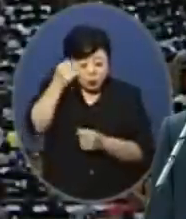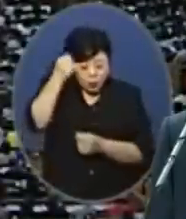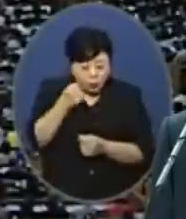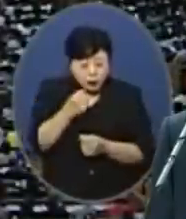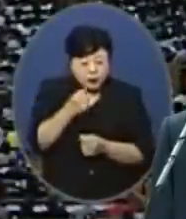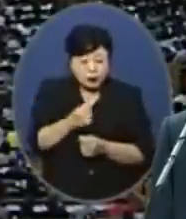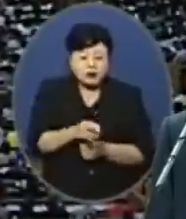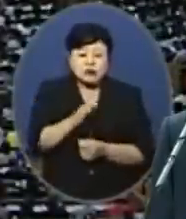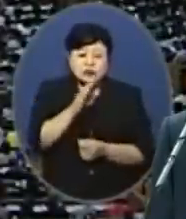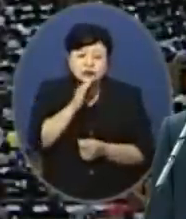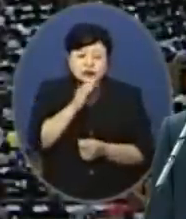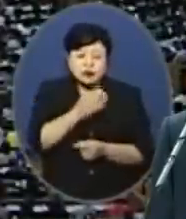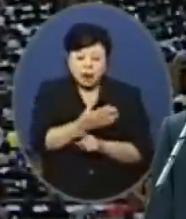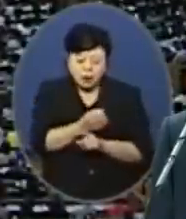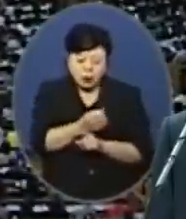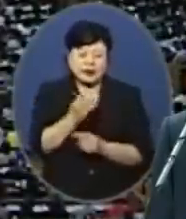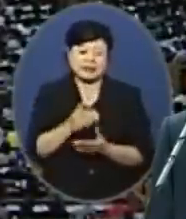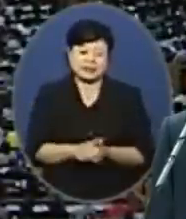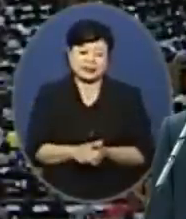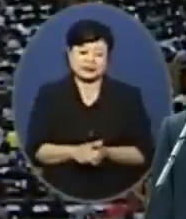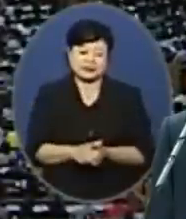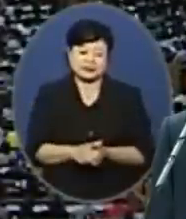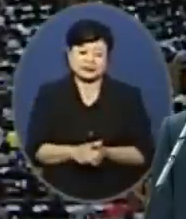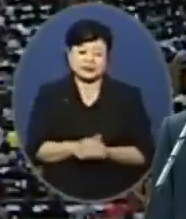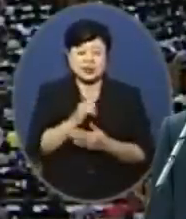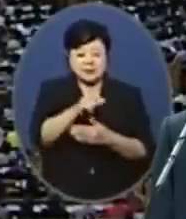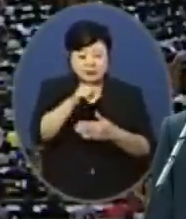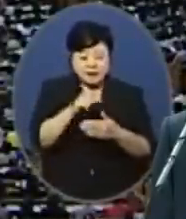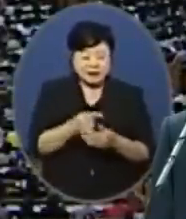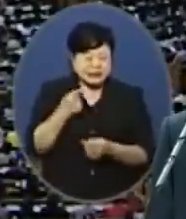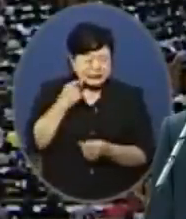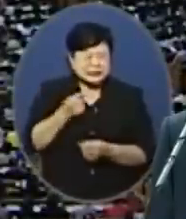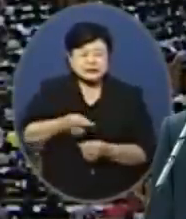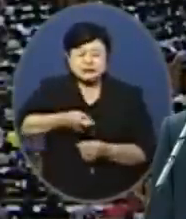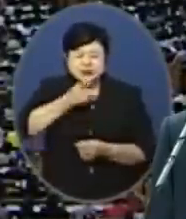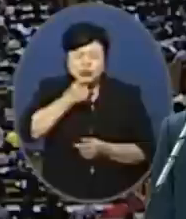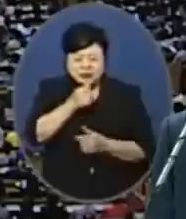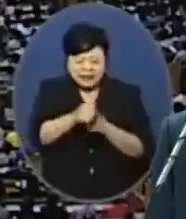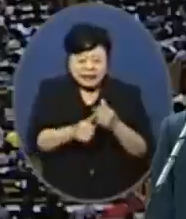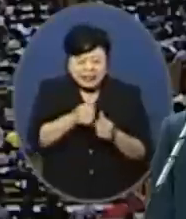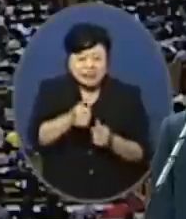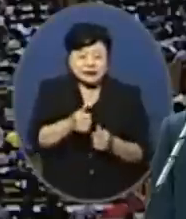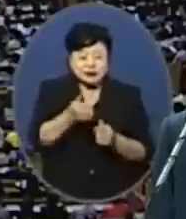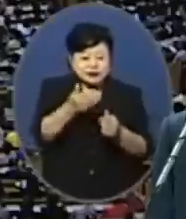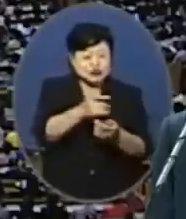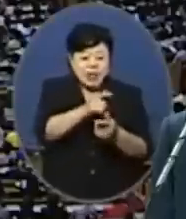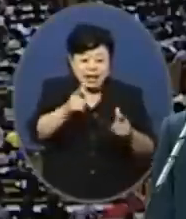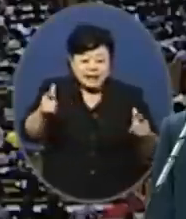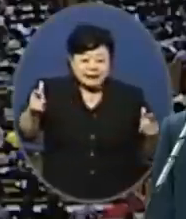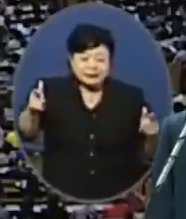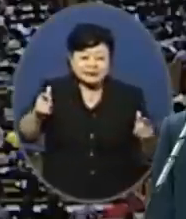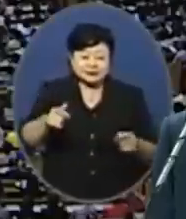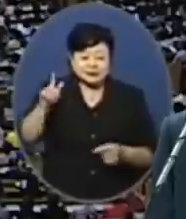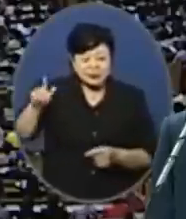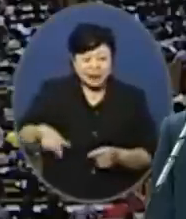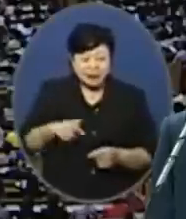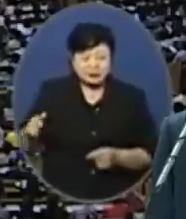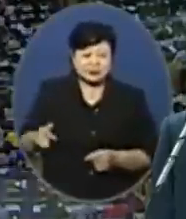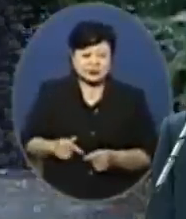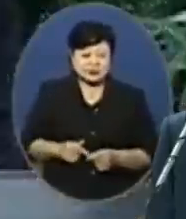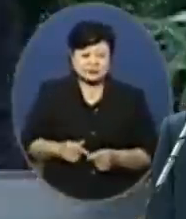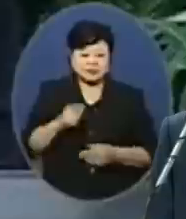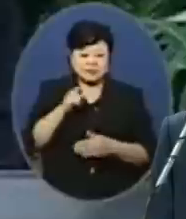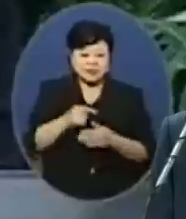것 굉장히 큰 보배가 되는 것입니다. 우리 마음에 쓴 물은 하나님이 이제 갖다 주시는 것이 아닙니다. 여러분 하루를 세상에서